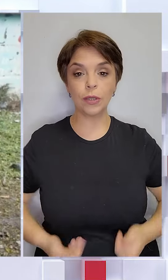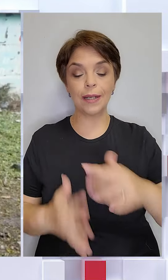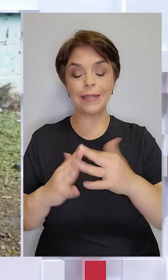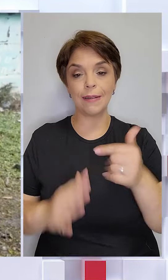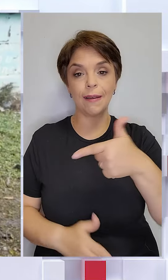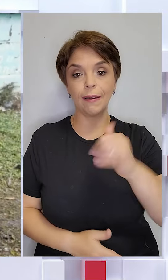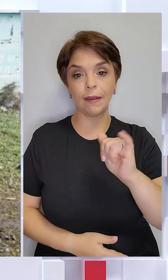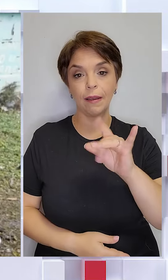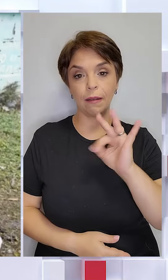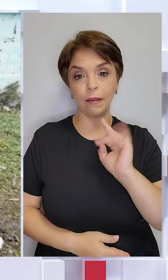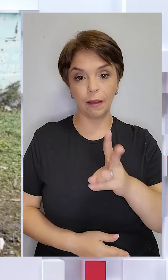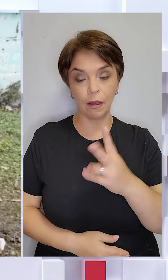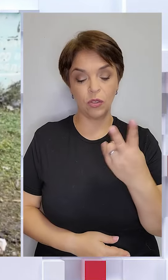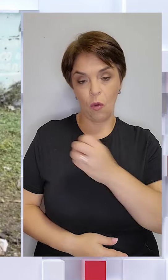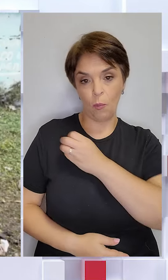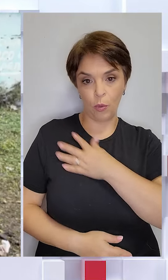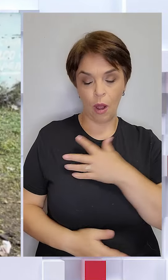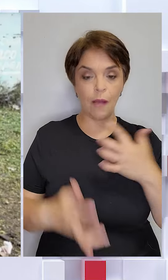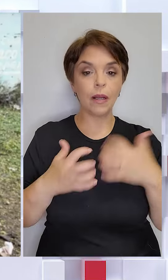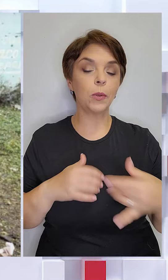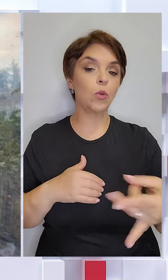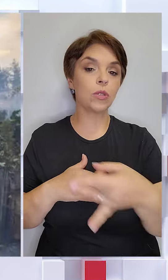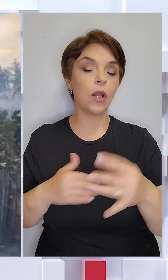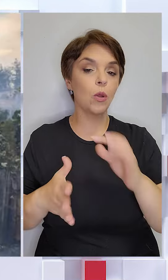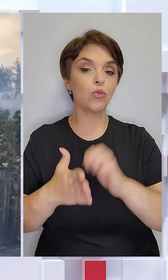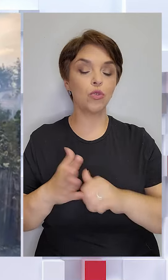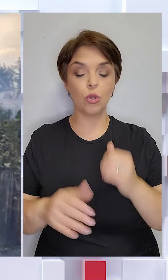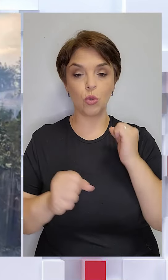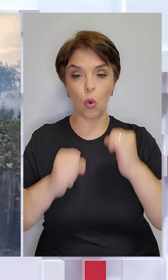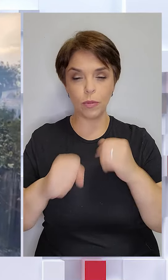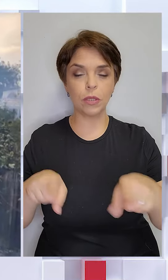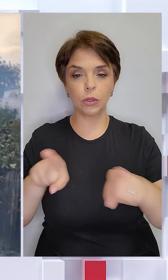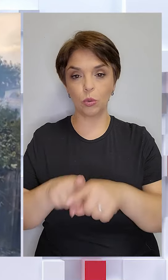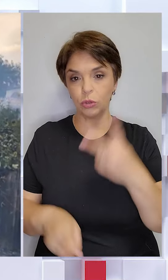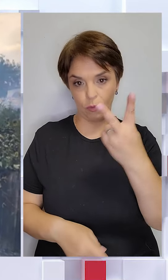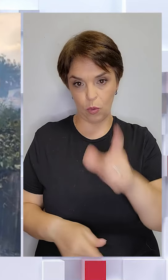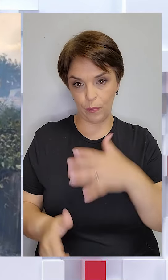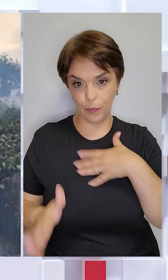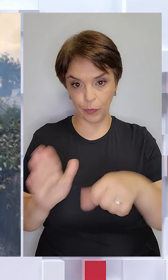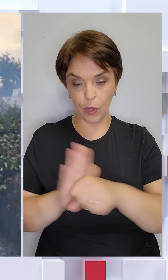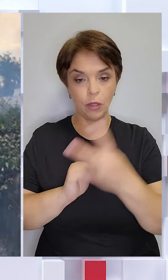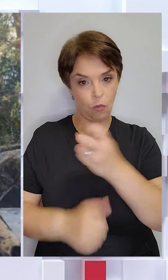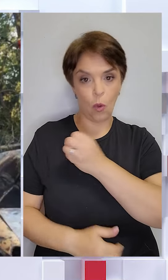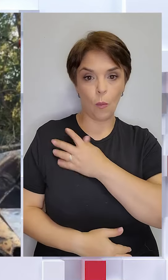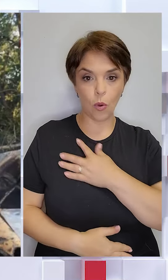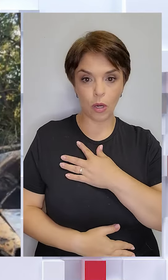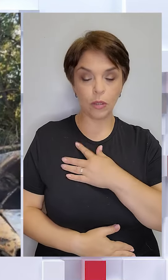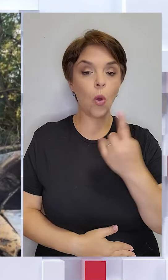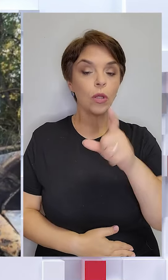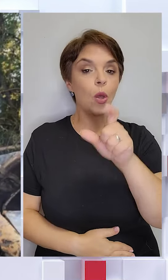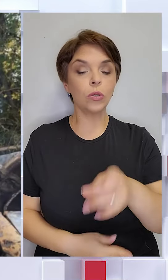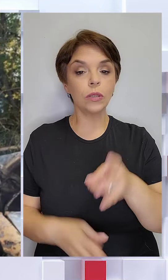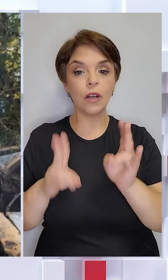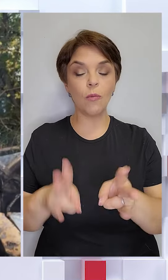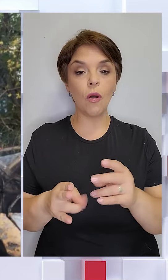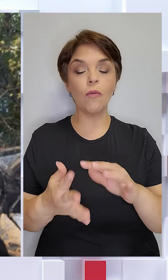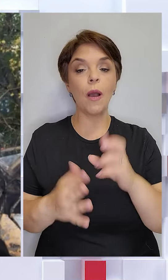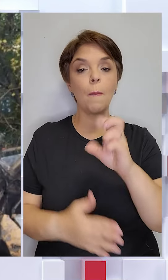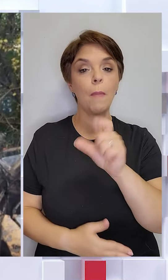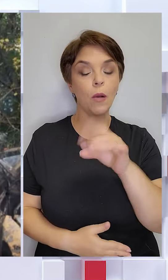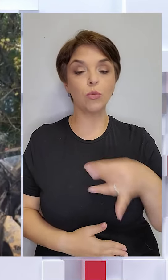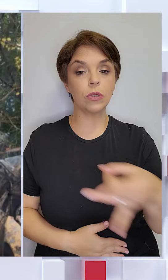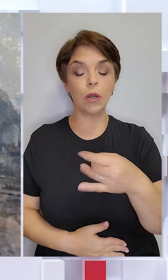гірника, ще 2 поранили. У Краматорському районі через обстріл теж 2 загиблих і 2 поранених. Одна людина травмована в